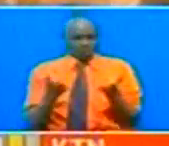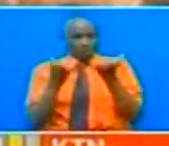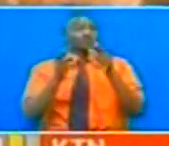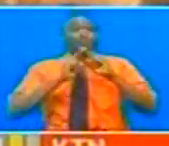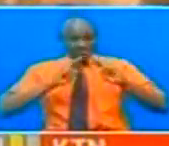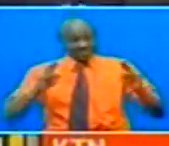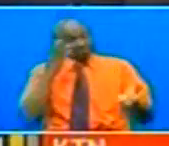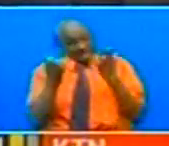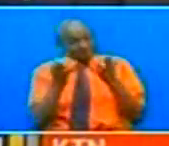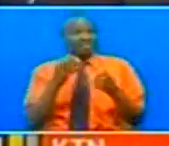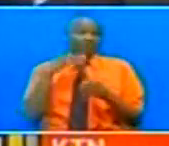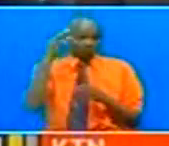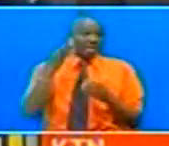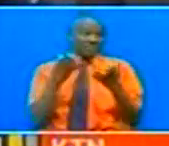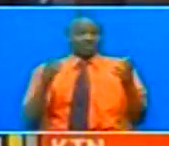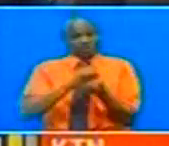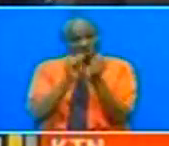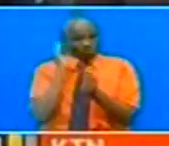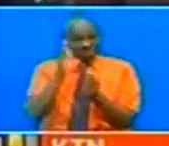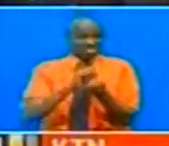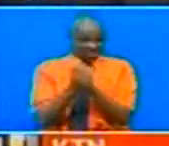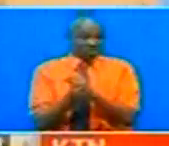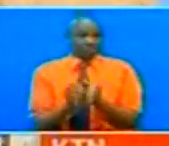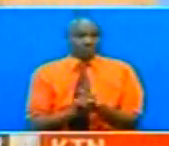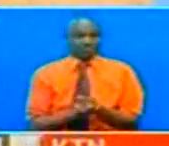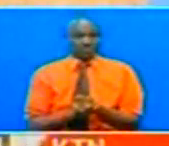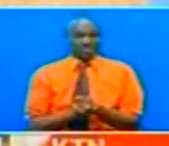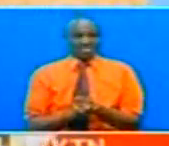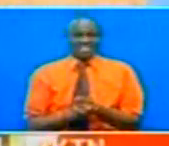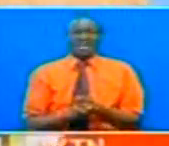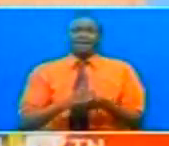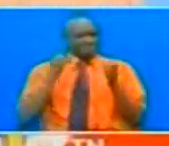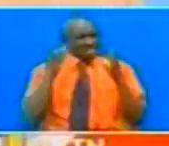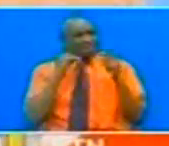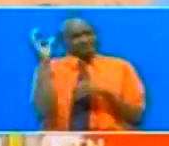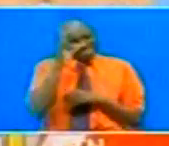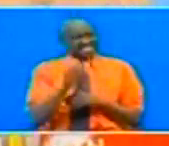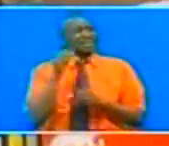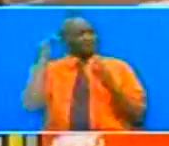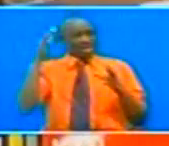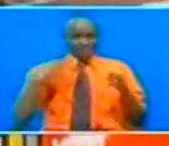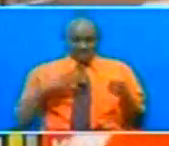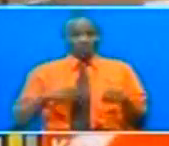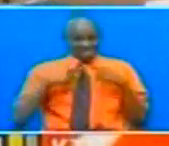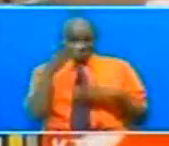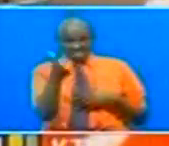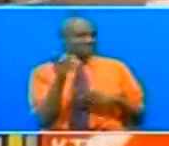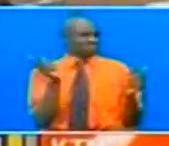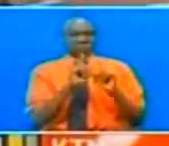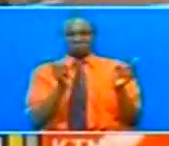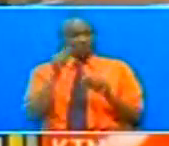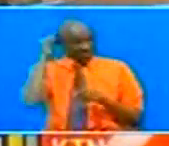mambo yatabadilika. Hey, weka support ikuwe line. Asilimia kubwa ya wanaofanya kazi hapa sio wenyeji wa asili ya